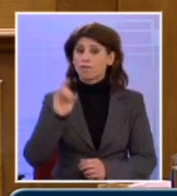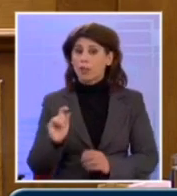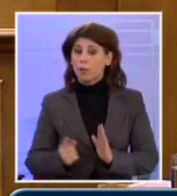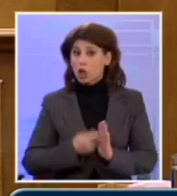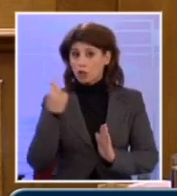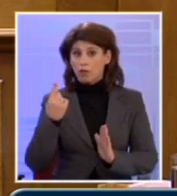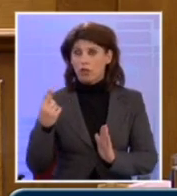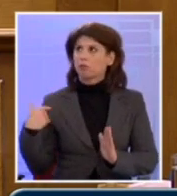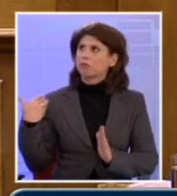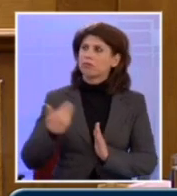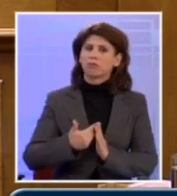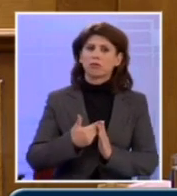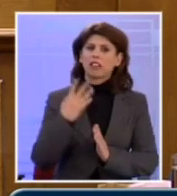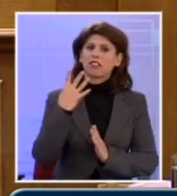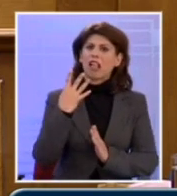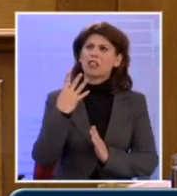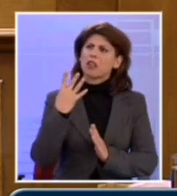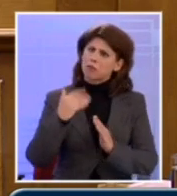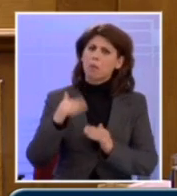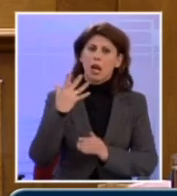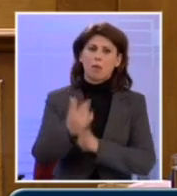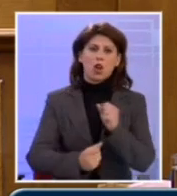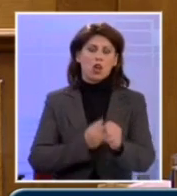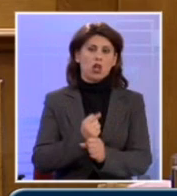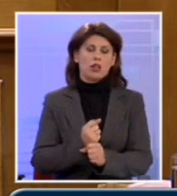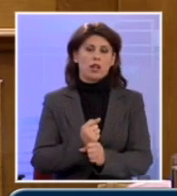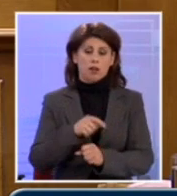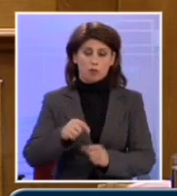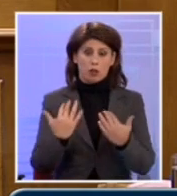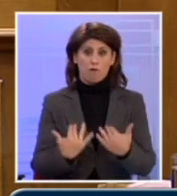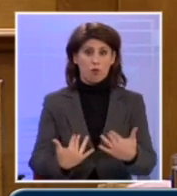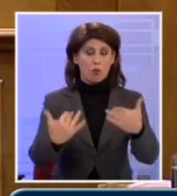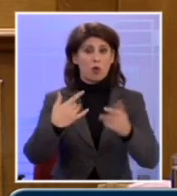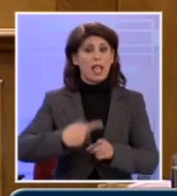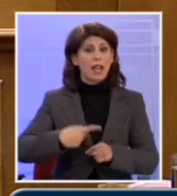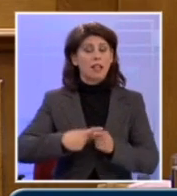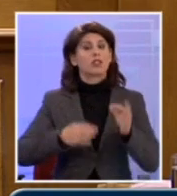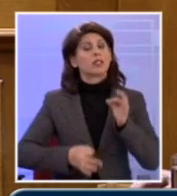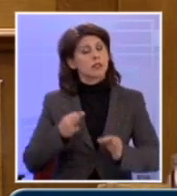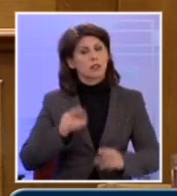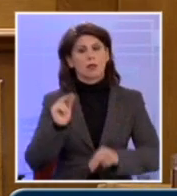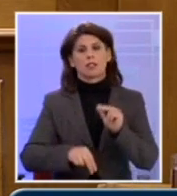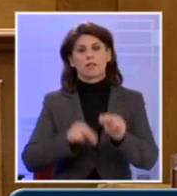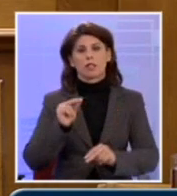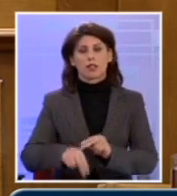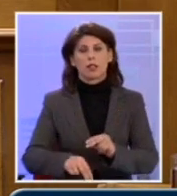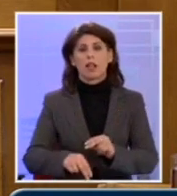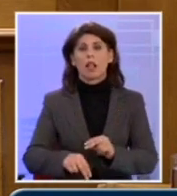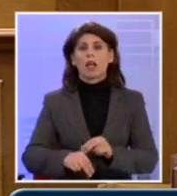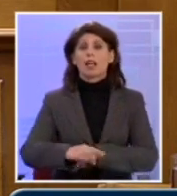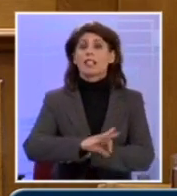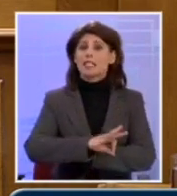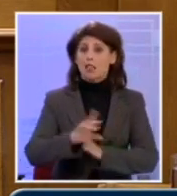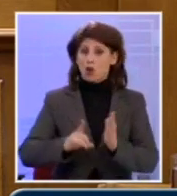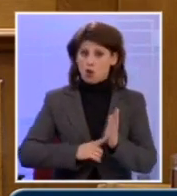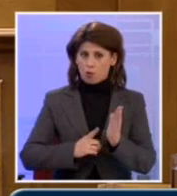μετά από 4 και πλέον χρόνια που στη Βουλή των Ελλήνων συζητείται και ψηφίζεται ένα σχέδιο